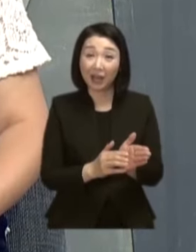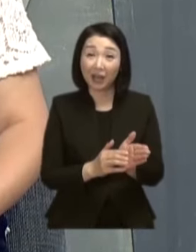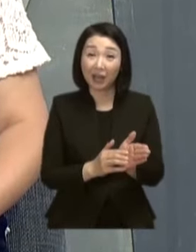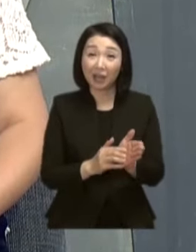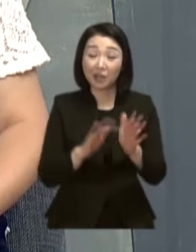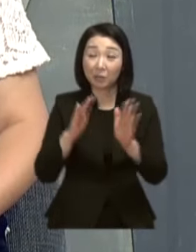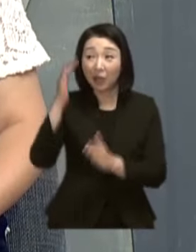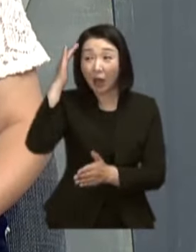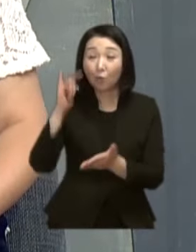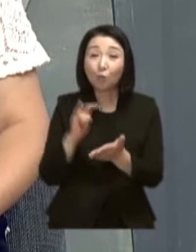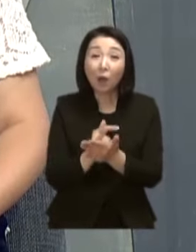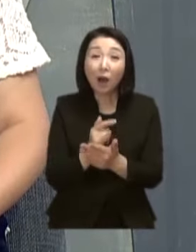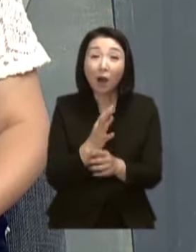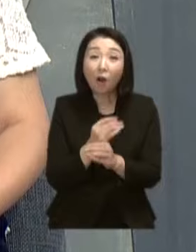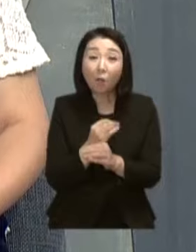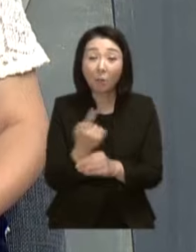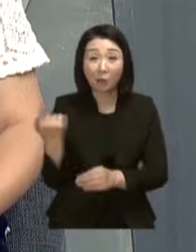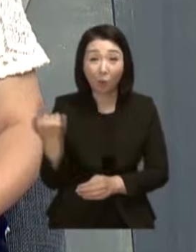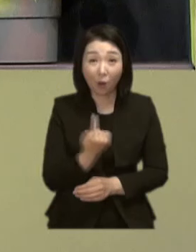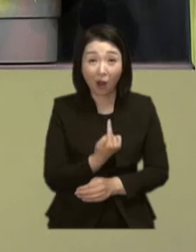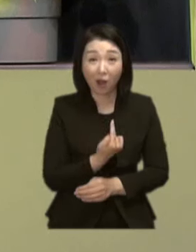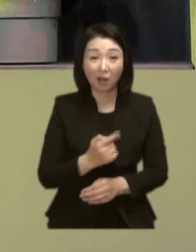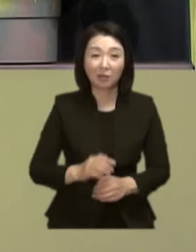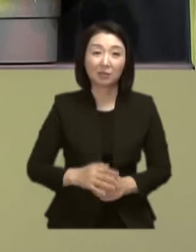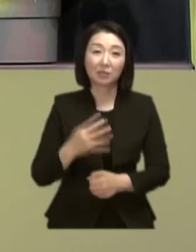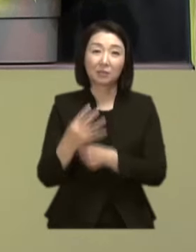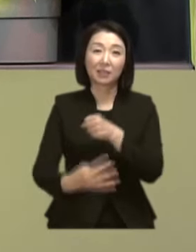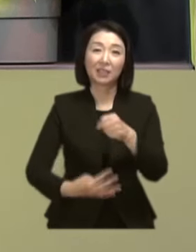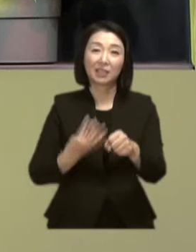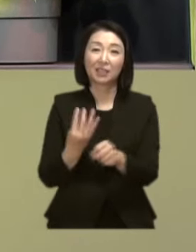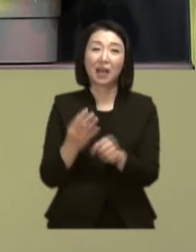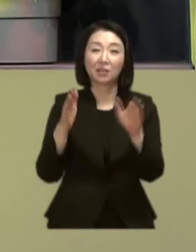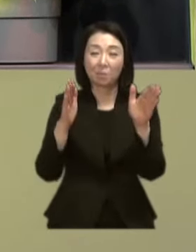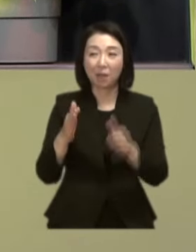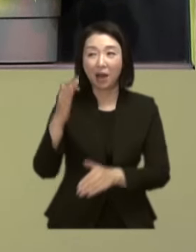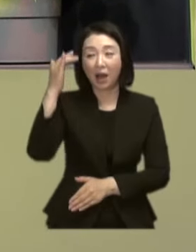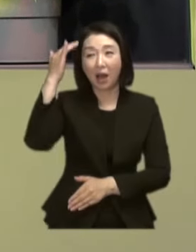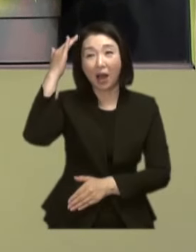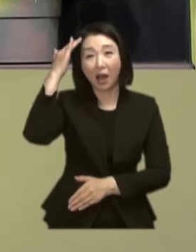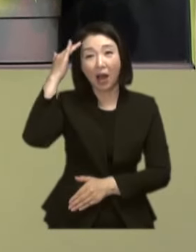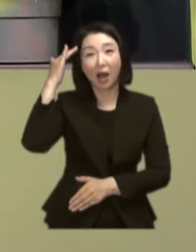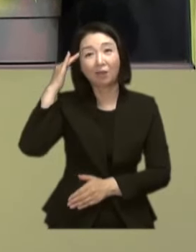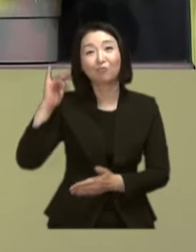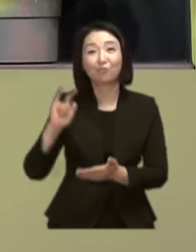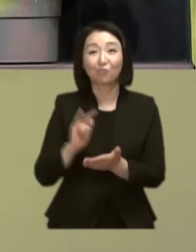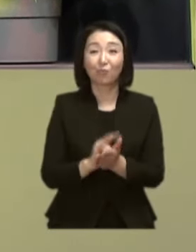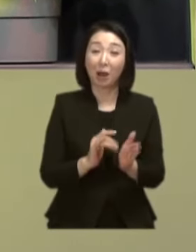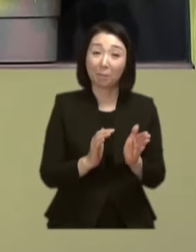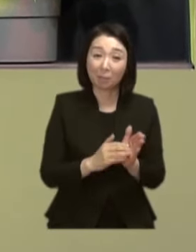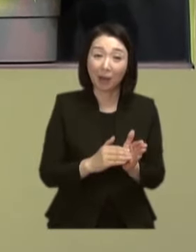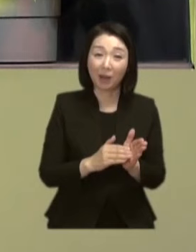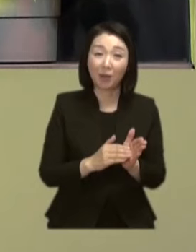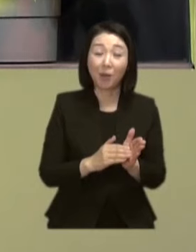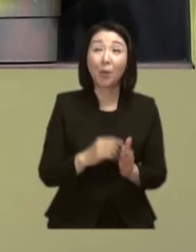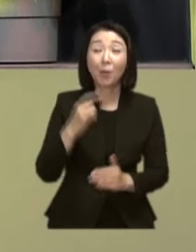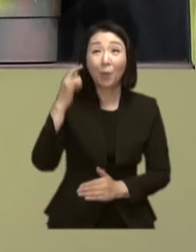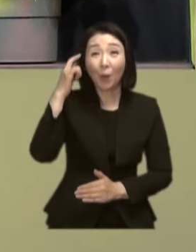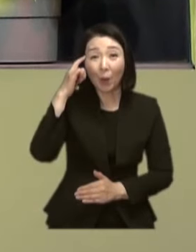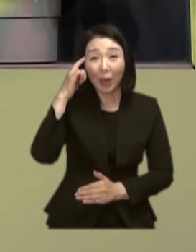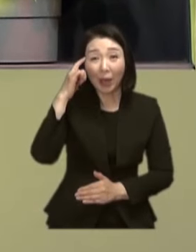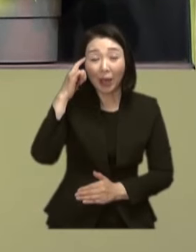만에 한국에 나오시게 된 거예요? 지금 4년 만에 나왔고요. 네. 그러나 그때 나올 때는 아이들 20명을 데리고 나왔어요.